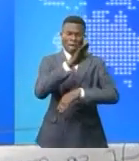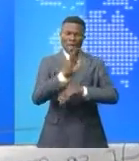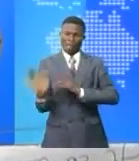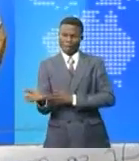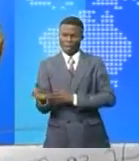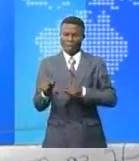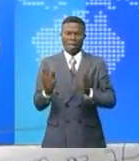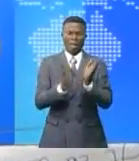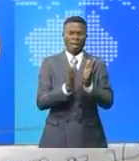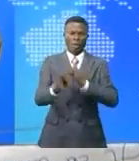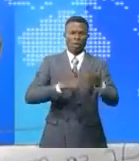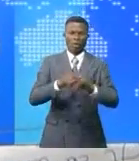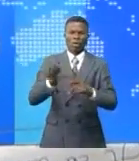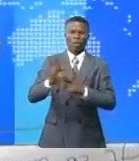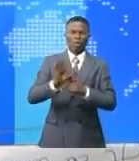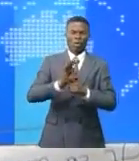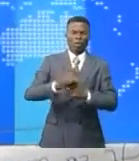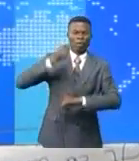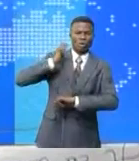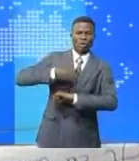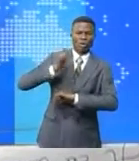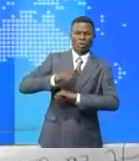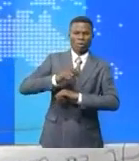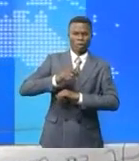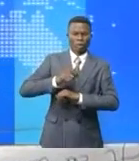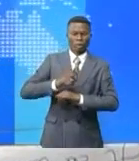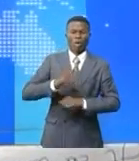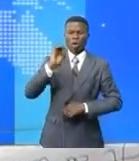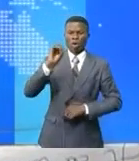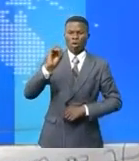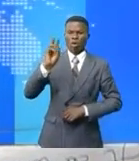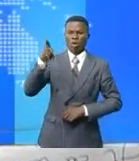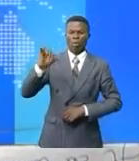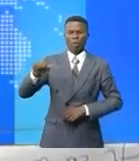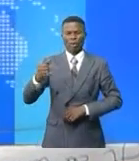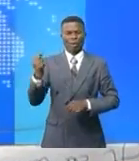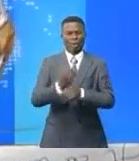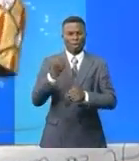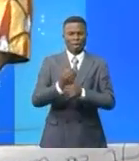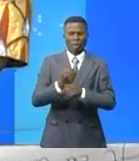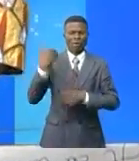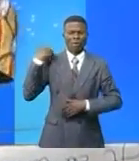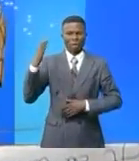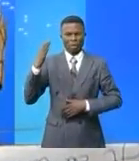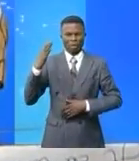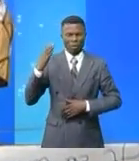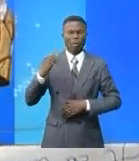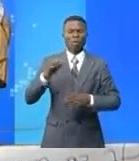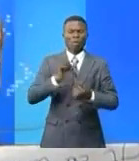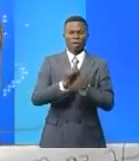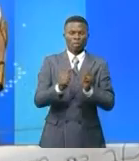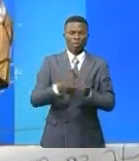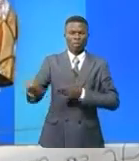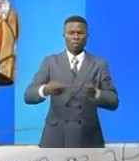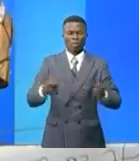à l'Institut national des formations judiciaires. Ces futurs OPJ sont des agents et fonctionnaires de l'autorité de régulation de marché